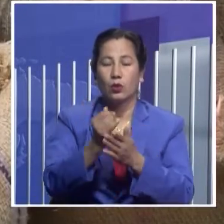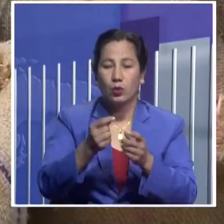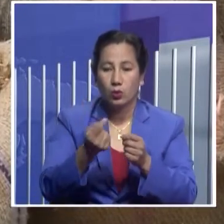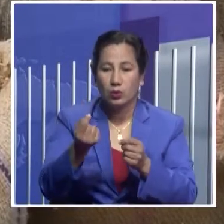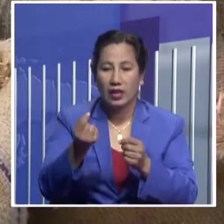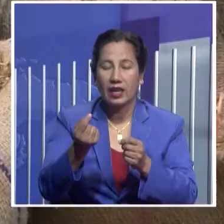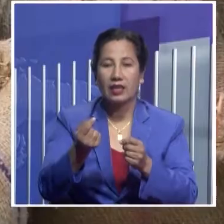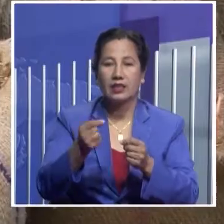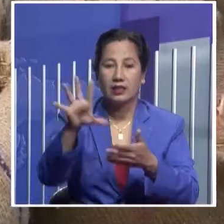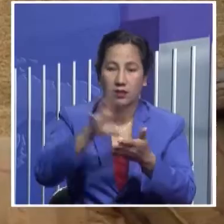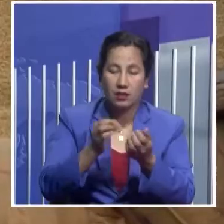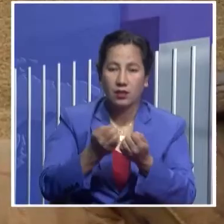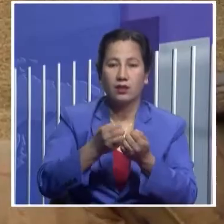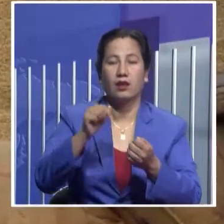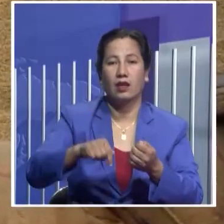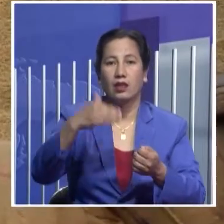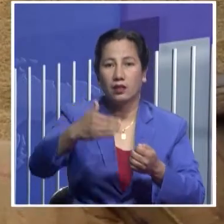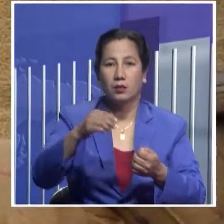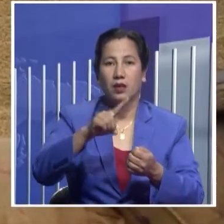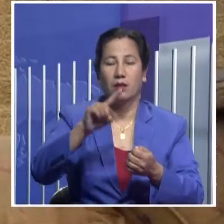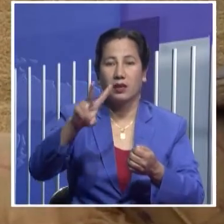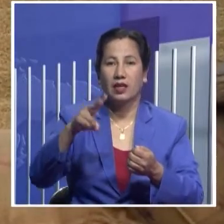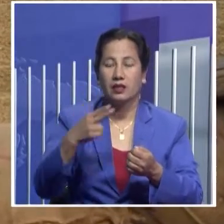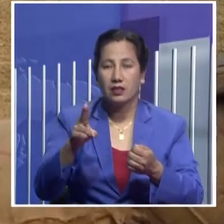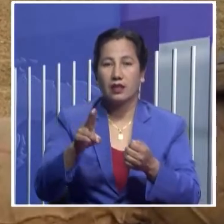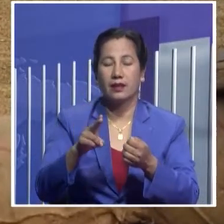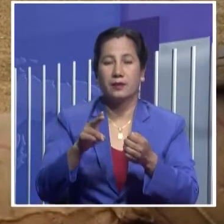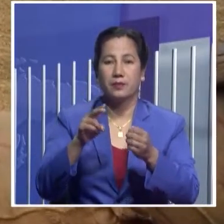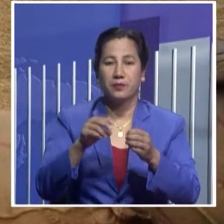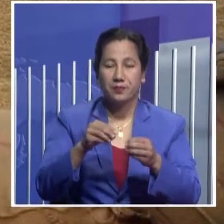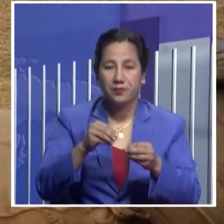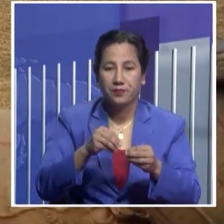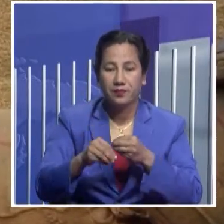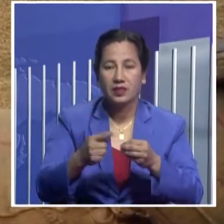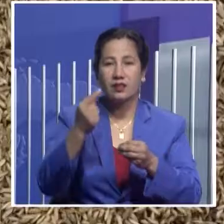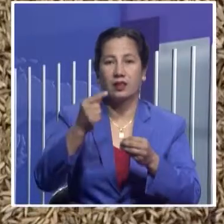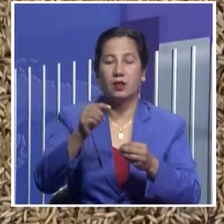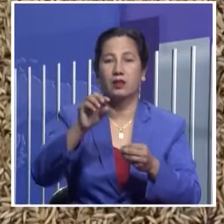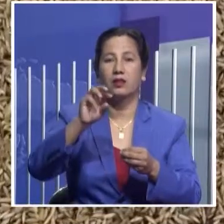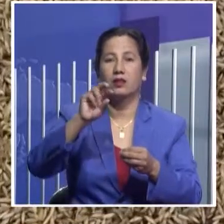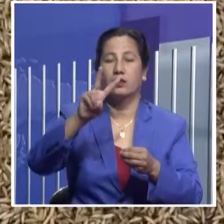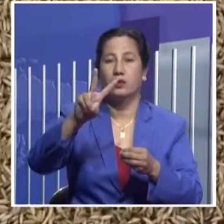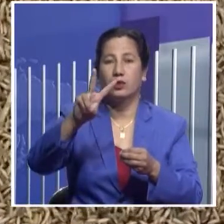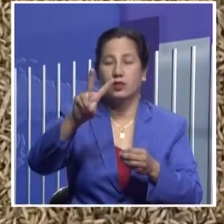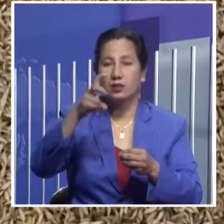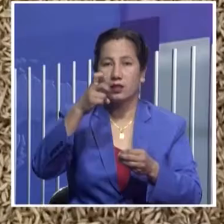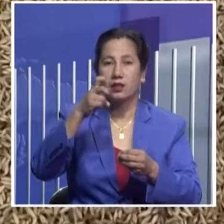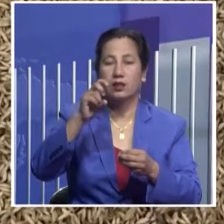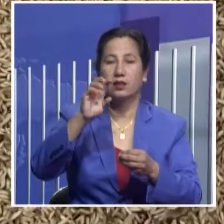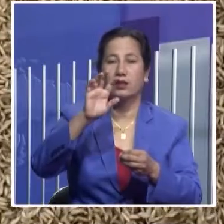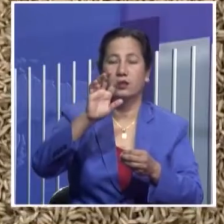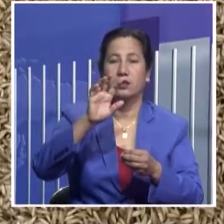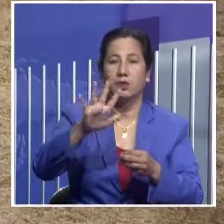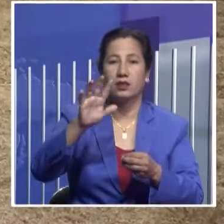छ। उहाँले हालसम्म 12 किसानबाट 297 क्विन्टल धान खरिद गरिएको जनाउँदै त्यो मध्ये